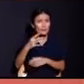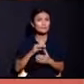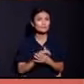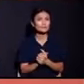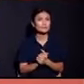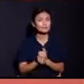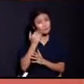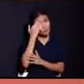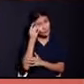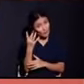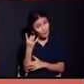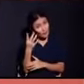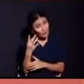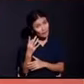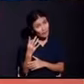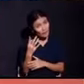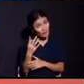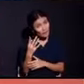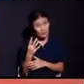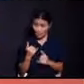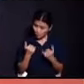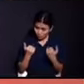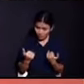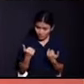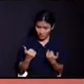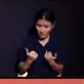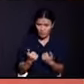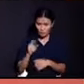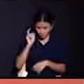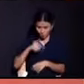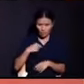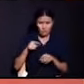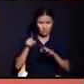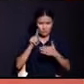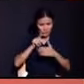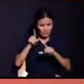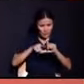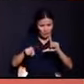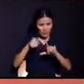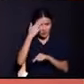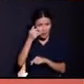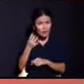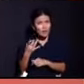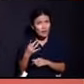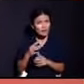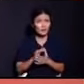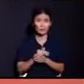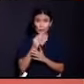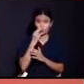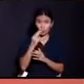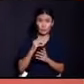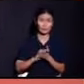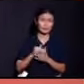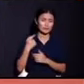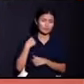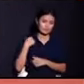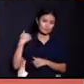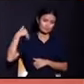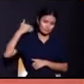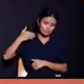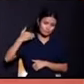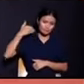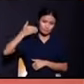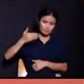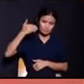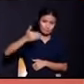อบแห่งยุคสมัยทุกท่านครับในแต่ละยุคสมัยโจทย์